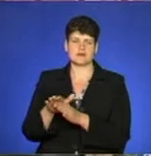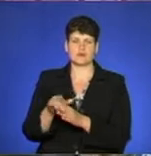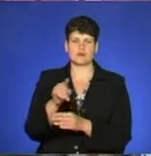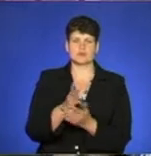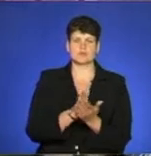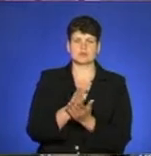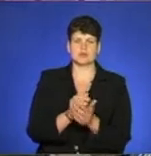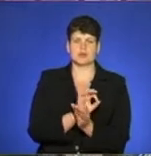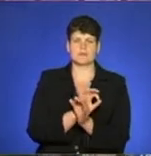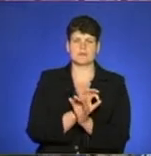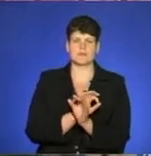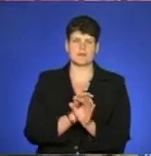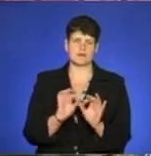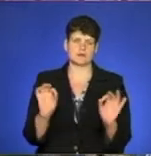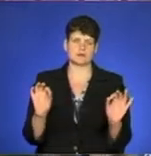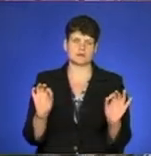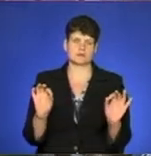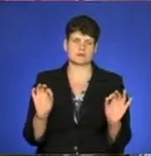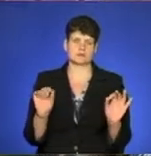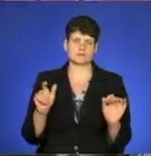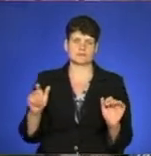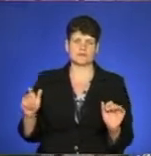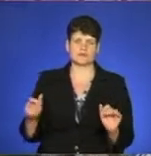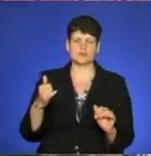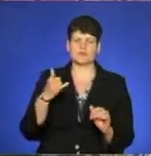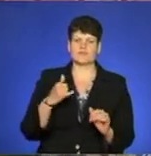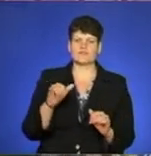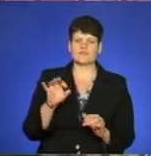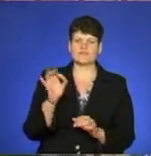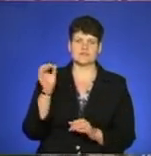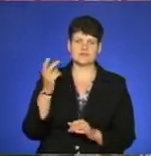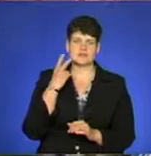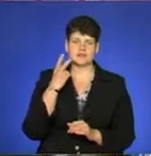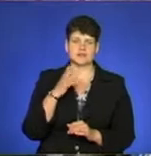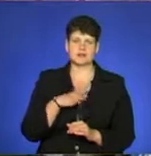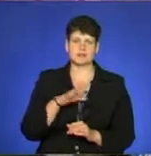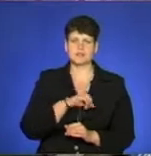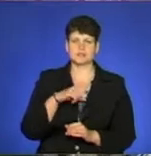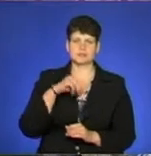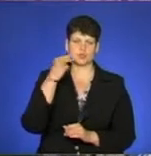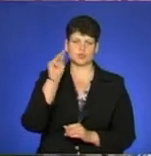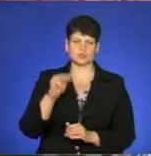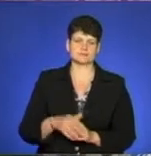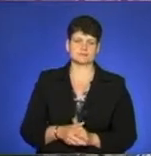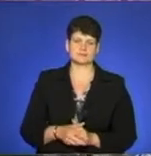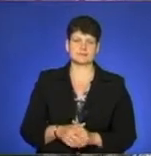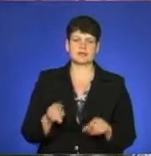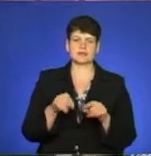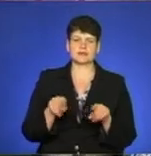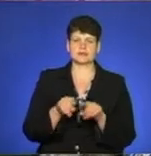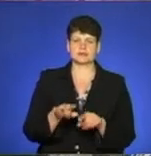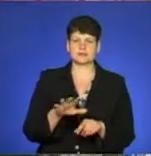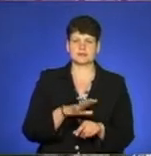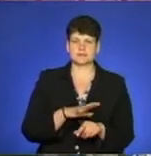обслужували добре. Він завжди у нас був гарним, найкращим. Також було